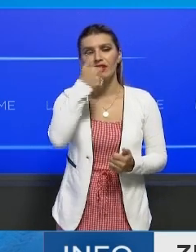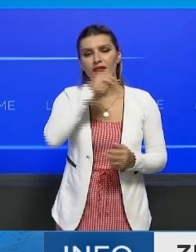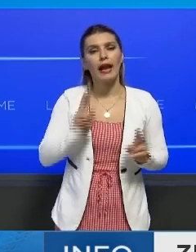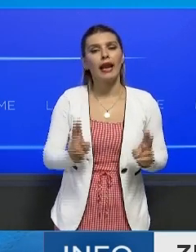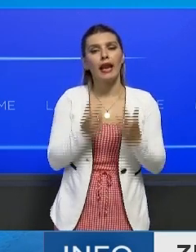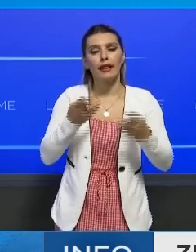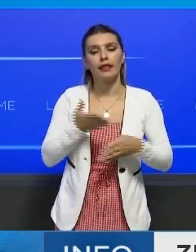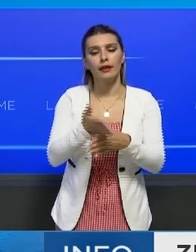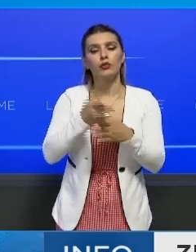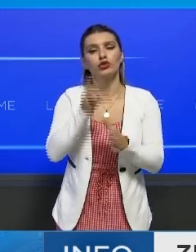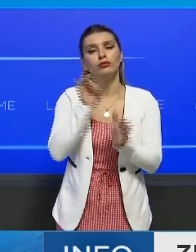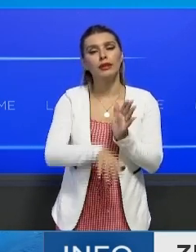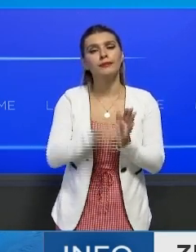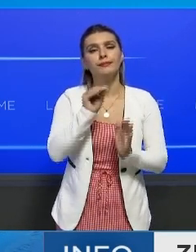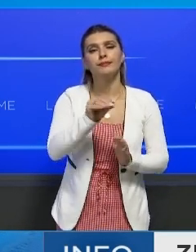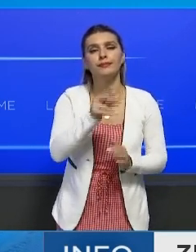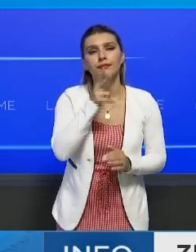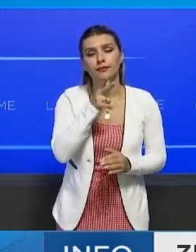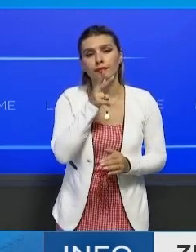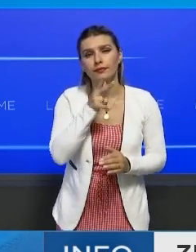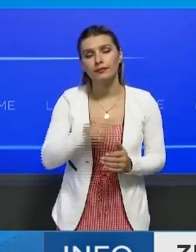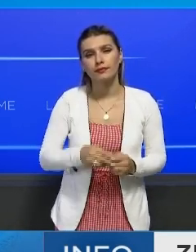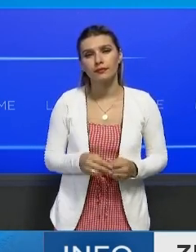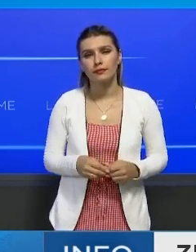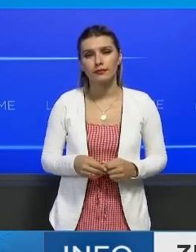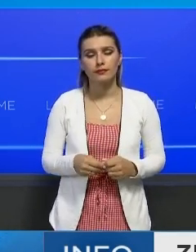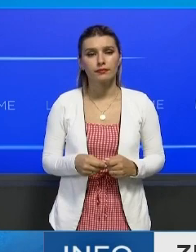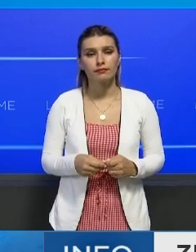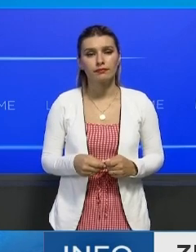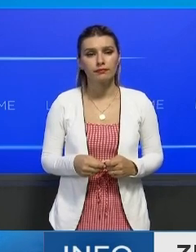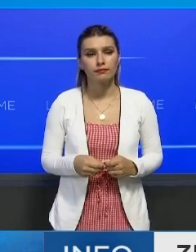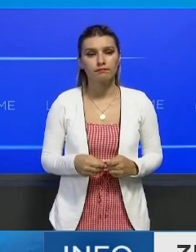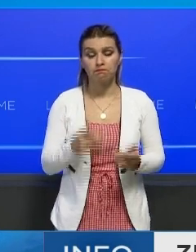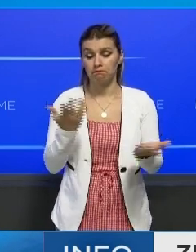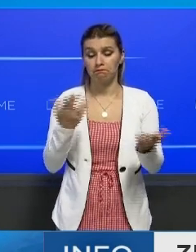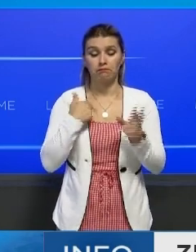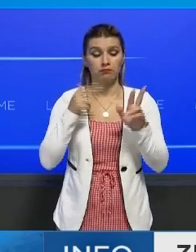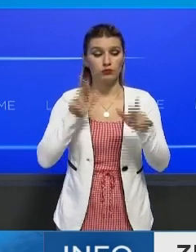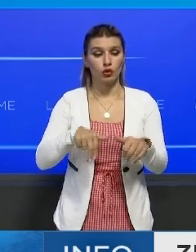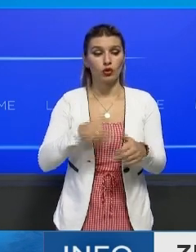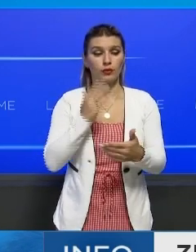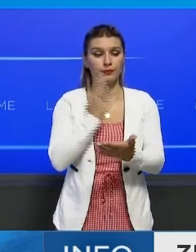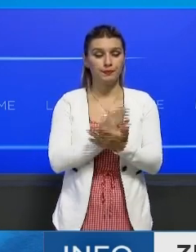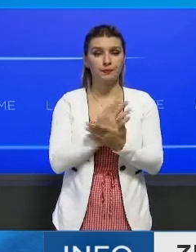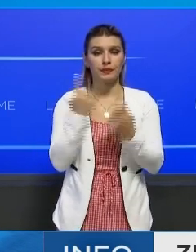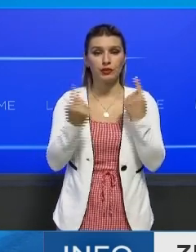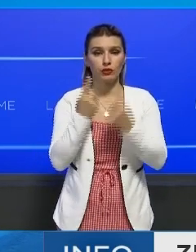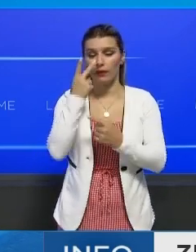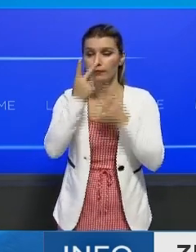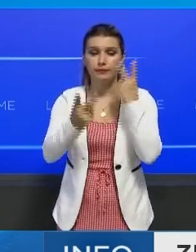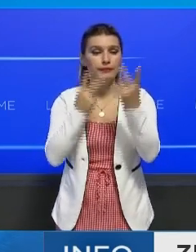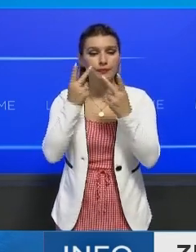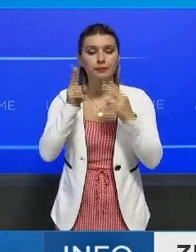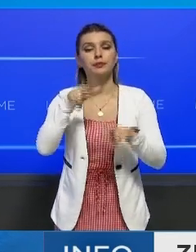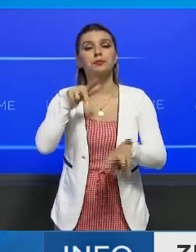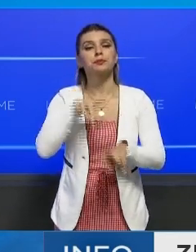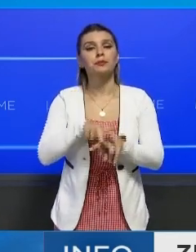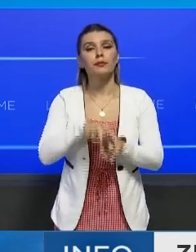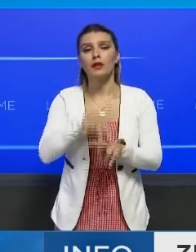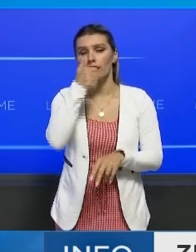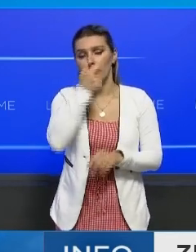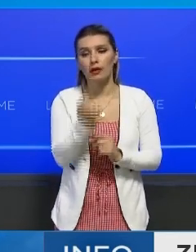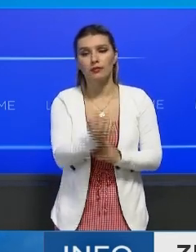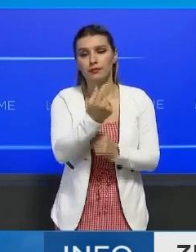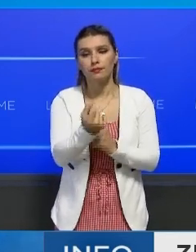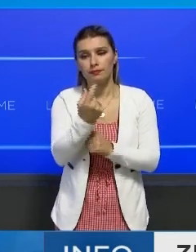banorëve për riregjistrimin e veturave të tyre? Natyrisht që ne i kemi analizuar situatën dhe gjitha pengesat që mund të dalin